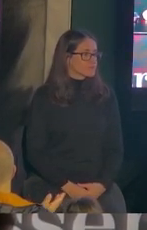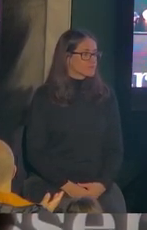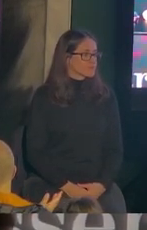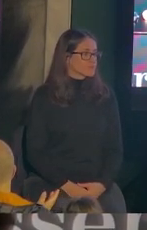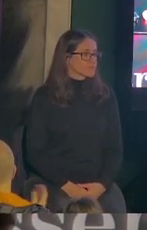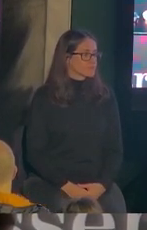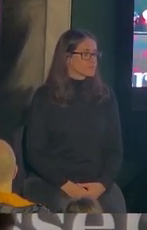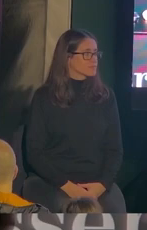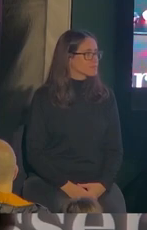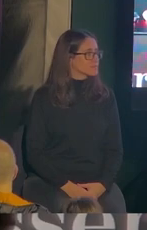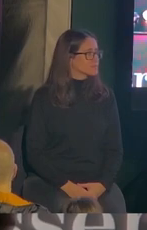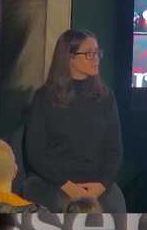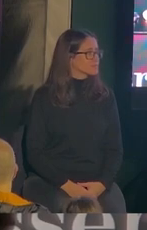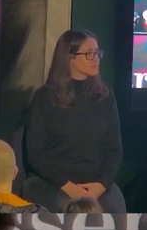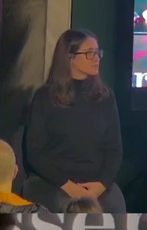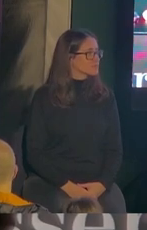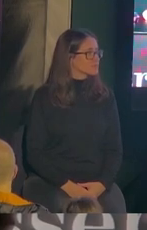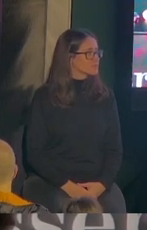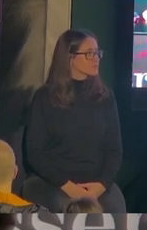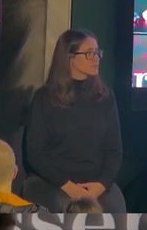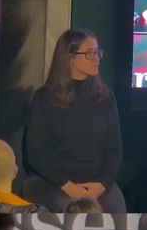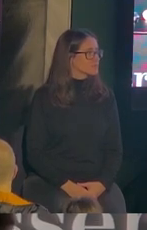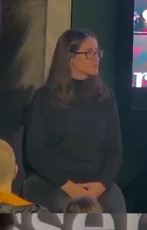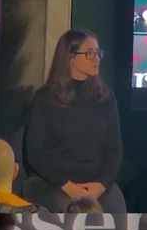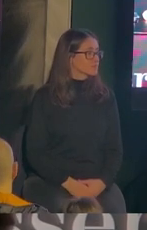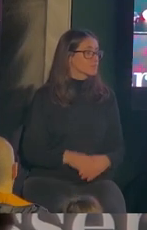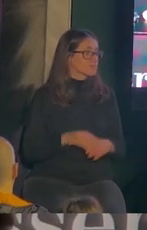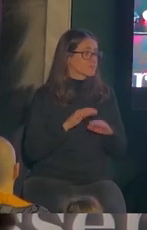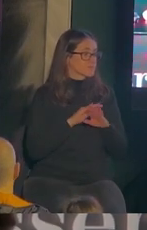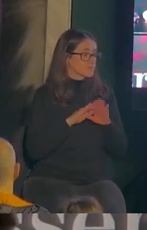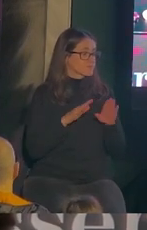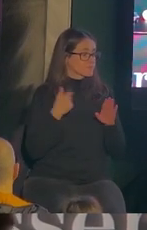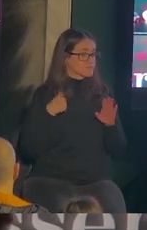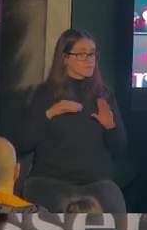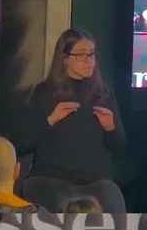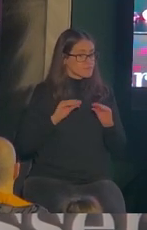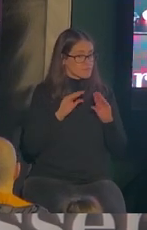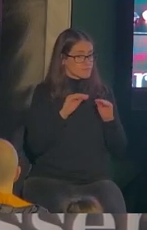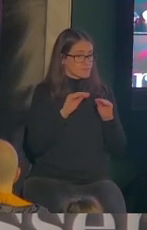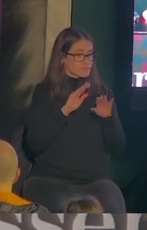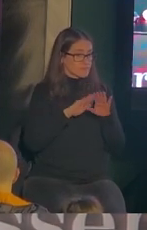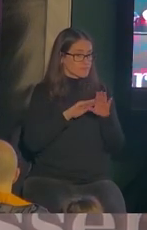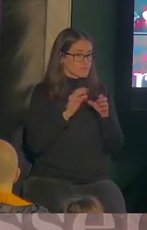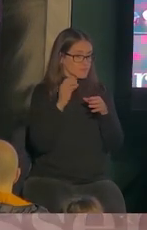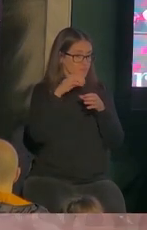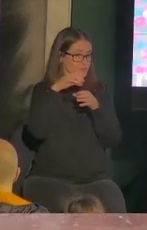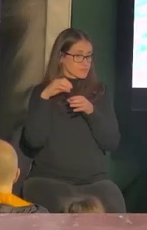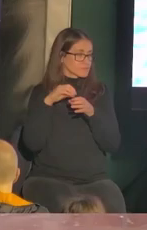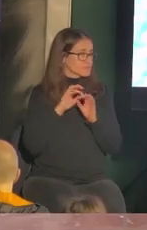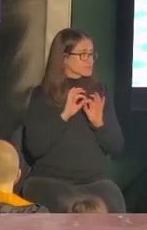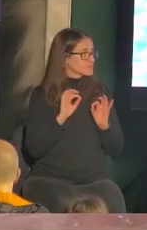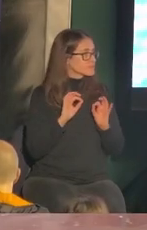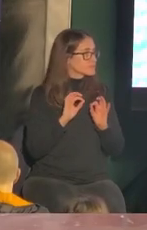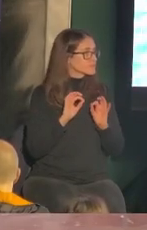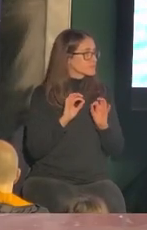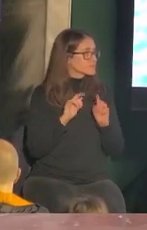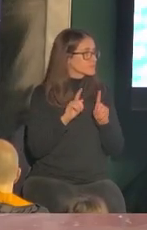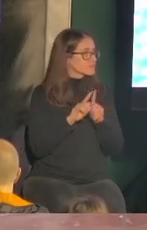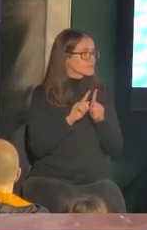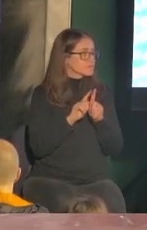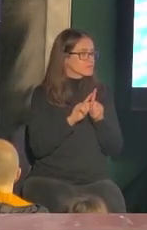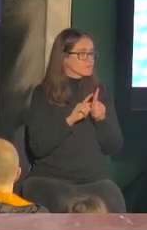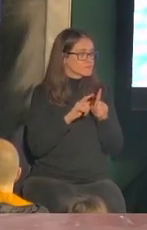Ja està. Aquestes seran les que ens serviran per fer la part de sobre. Ja veieu que és com un